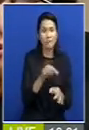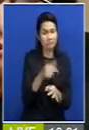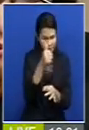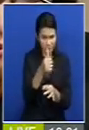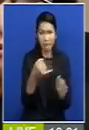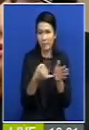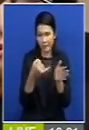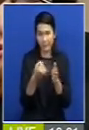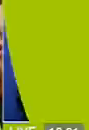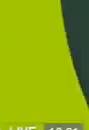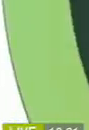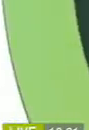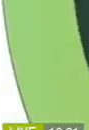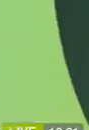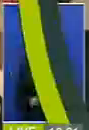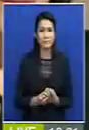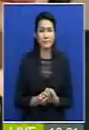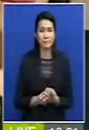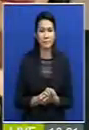ด้วยครับ